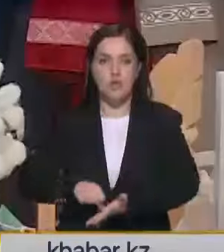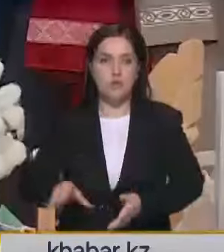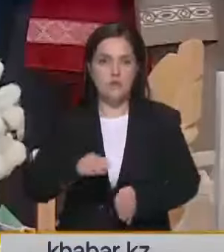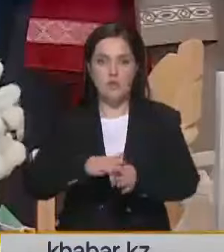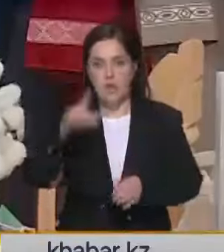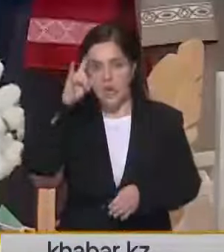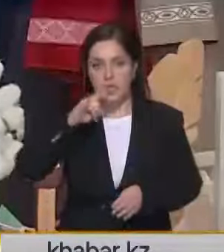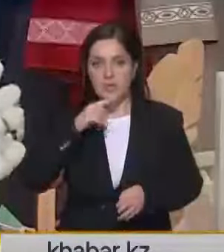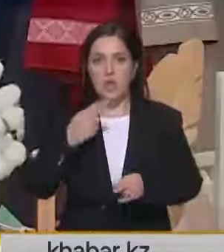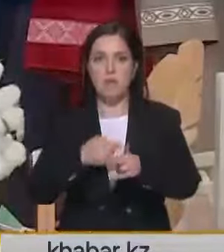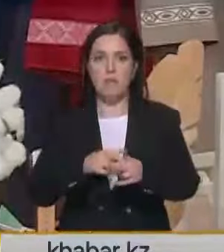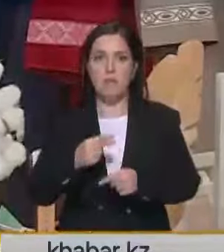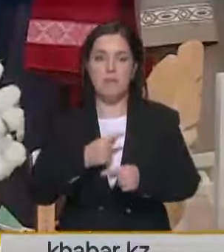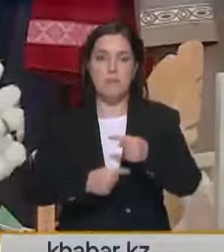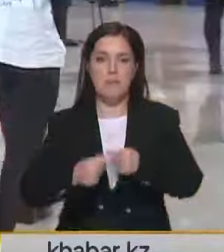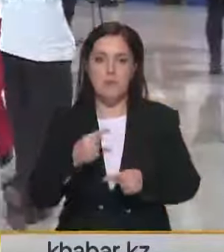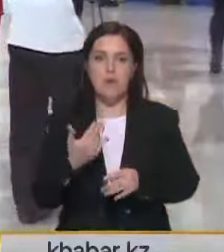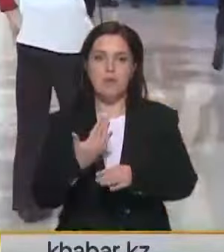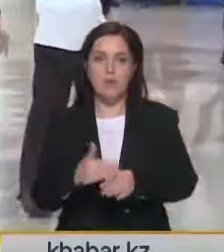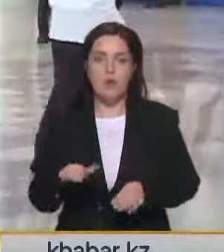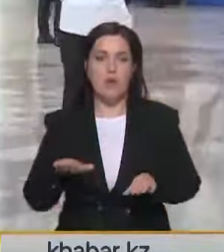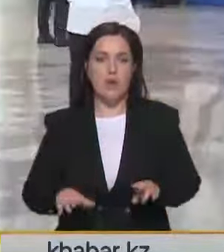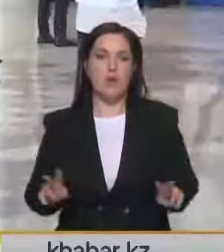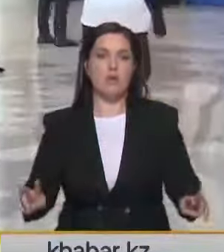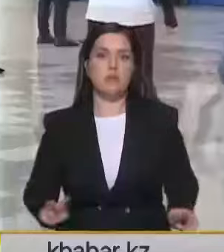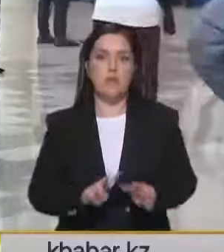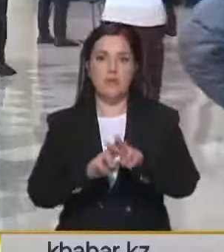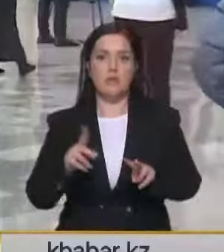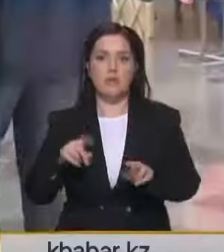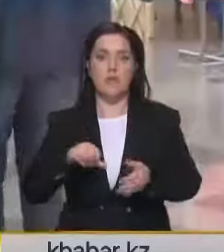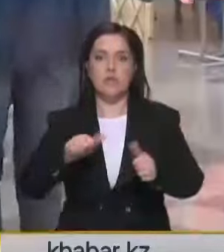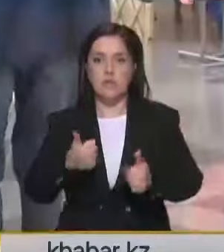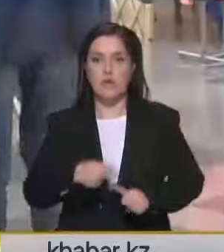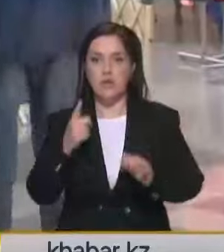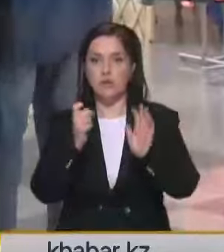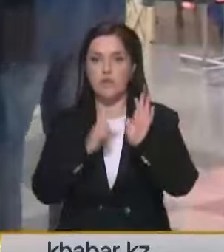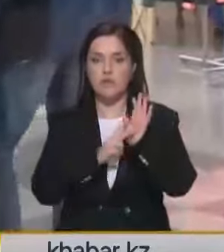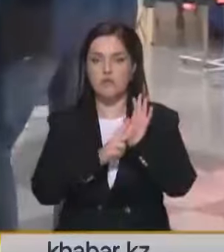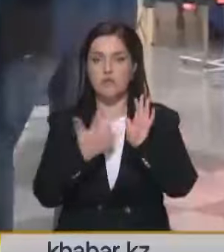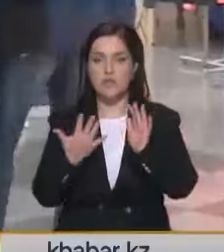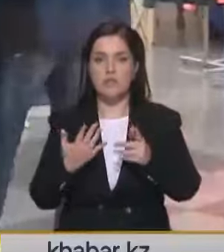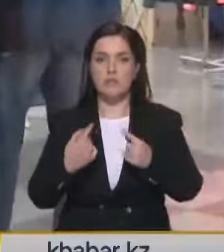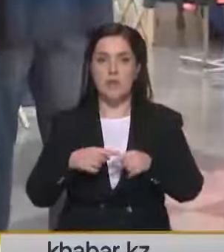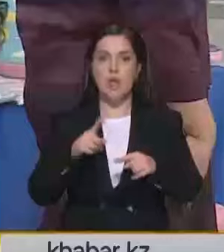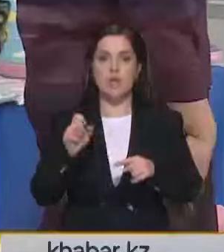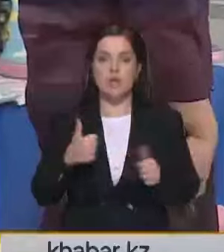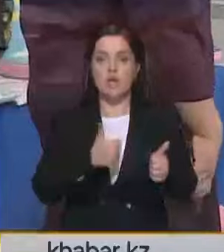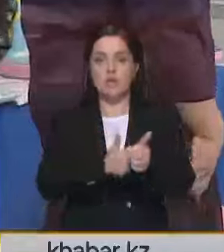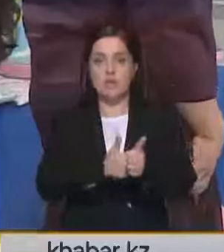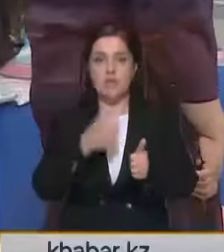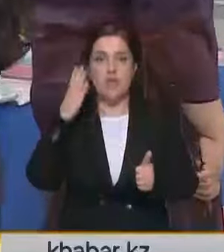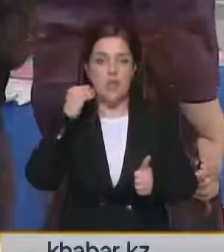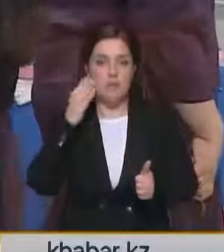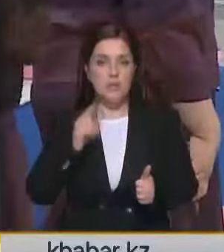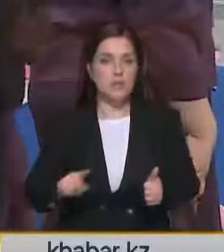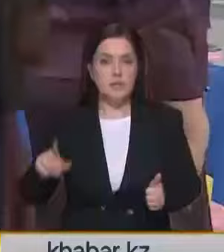со всего Казахстана. Основная концепция бизнеса в этой отрасли приходится на Астану, где зарегистрировано 184 субъекта. За ней